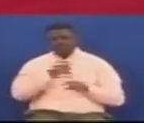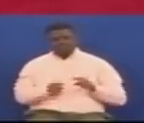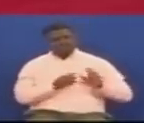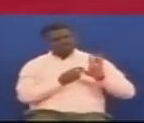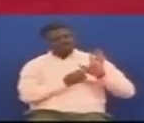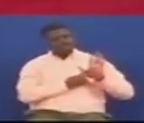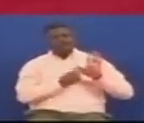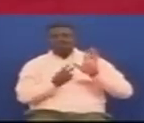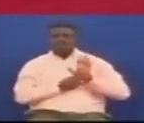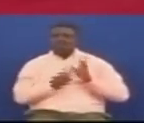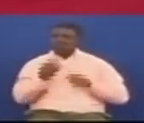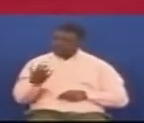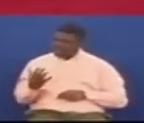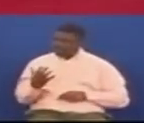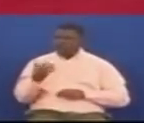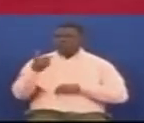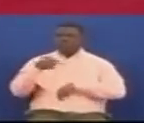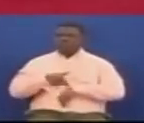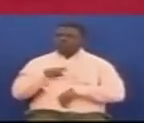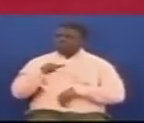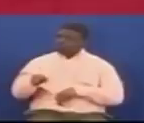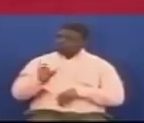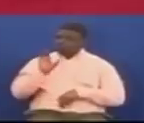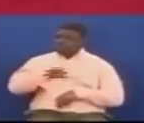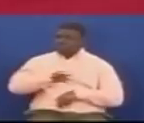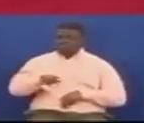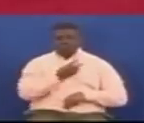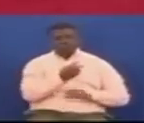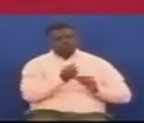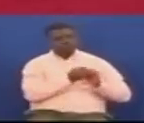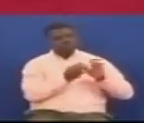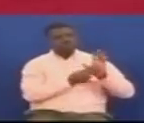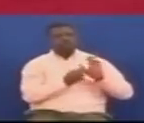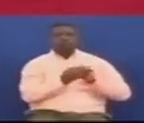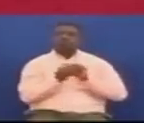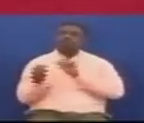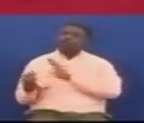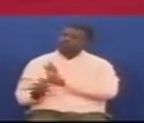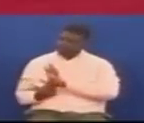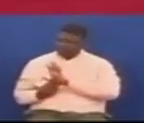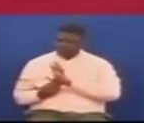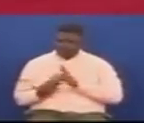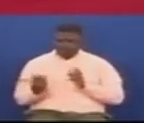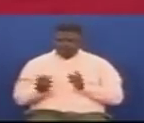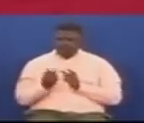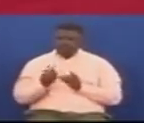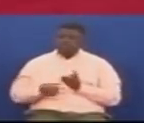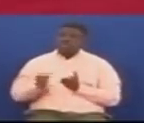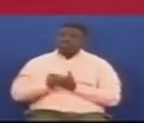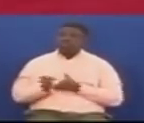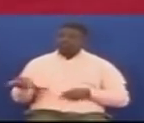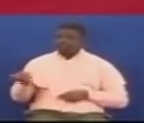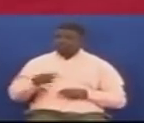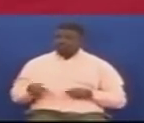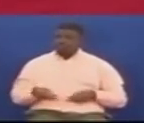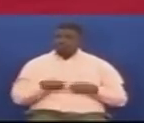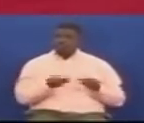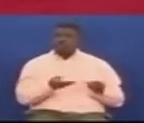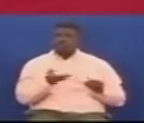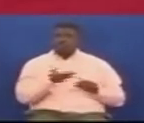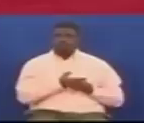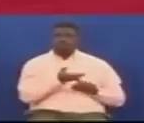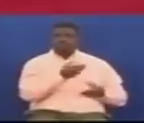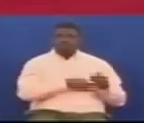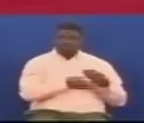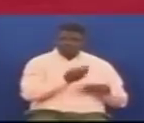7.75% katika kipindi kama hicho mwaka 2017-18. Vile vile riba za mikopo inayotolewa na benki za